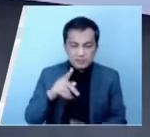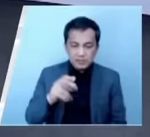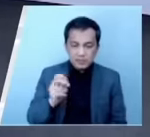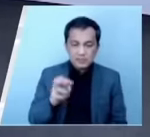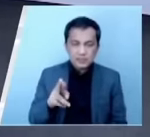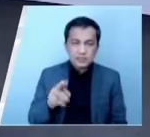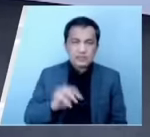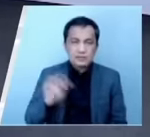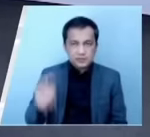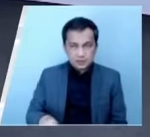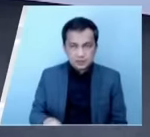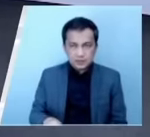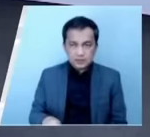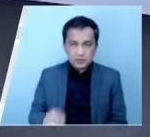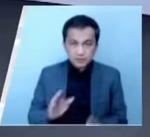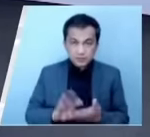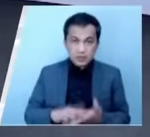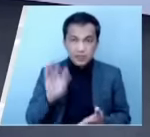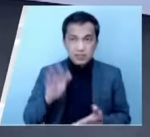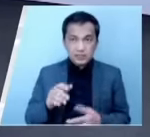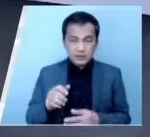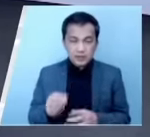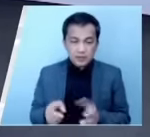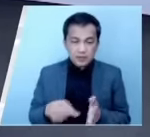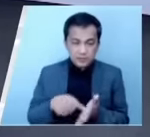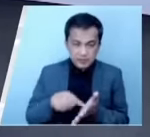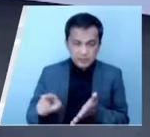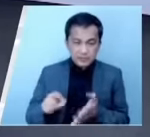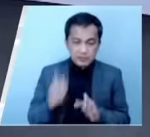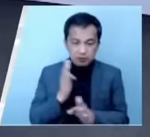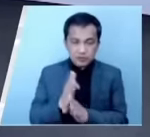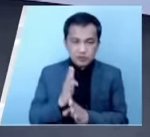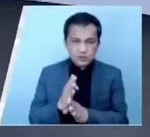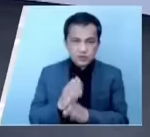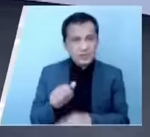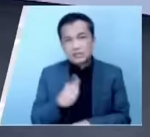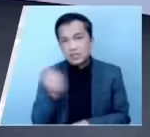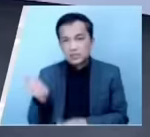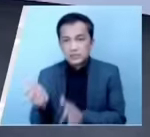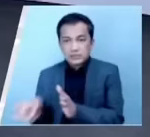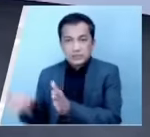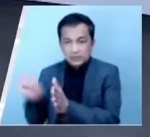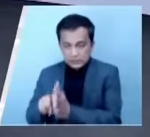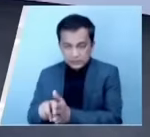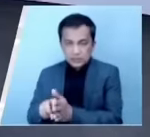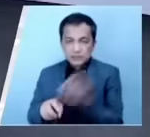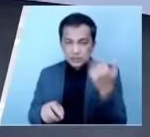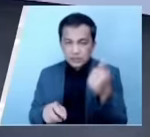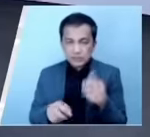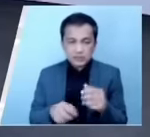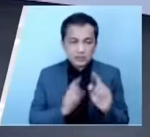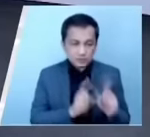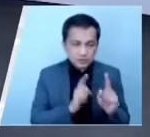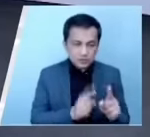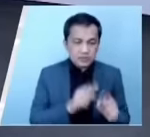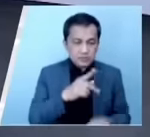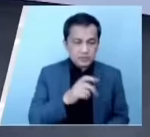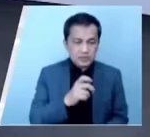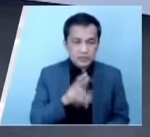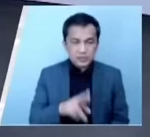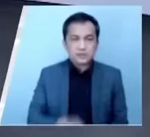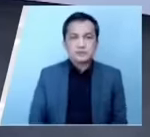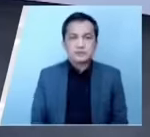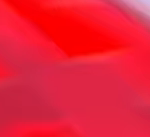Manila. Mas mahal din ang pamasahe sa mga bus na alternatibong sakayan ng mga dating suki ng PNR. At nakatutok